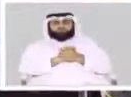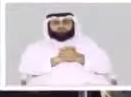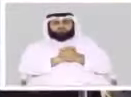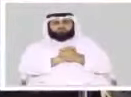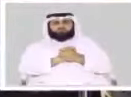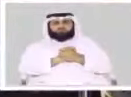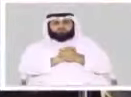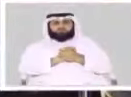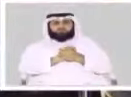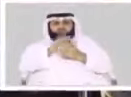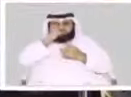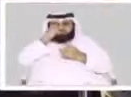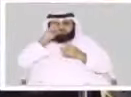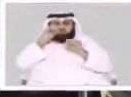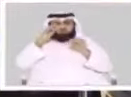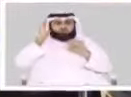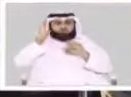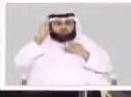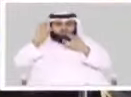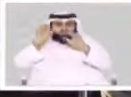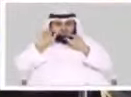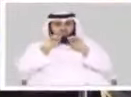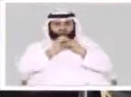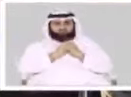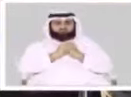وأيضا إذا ناديتم إلى الصلاة،